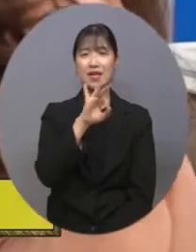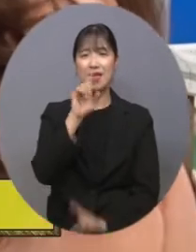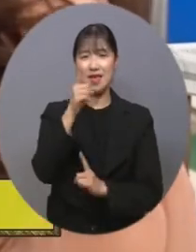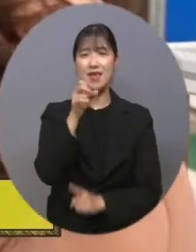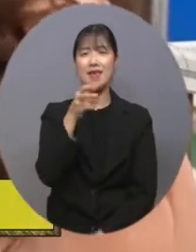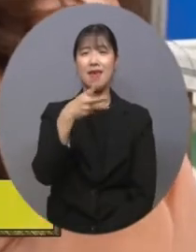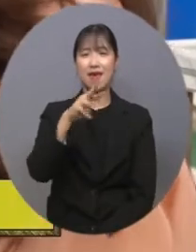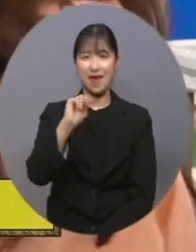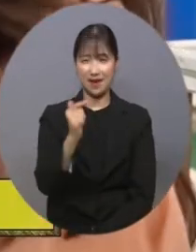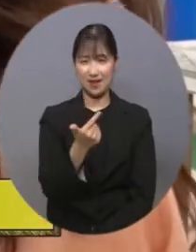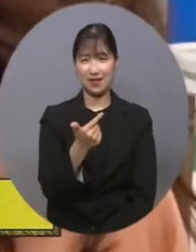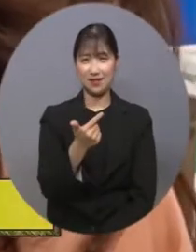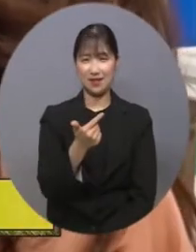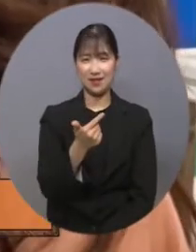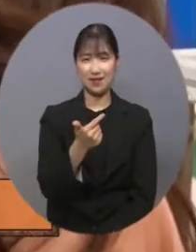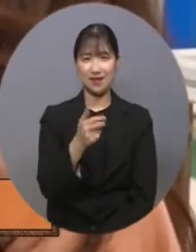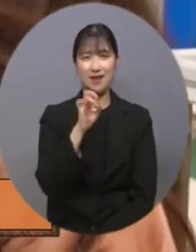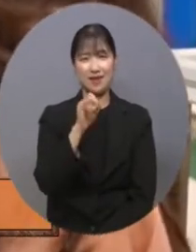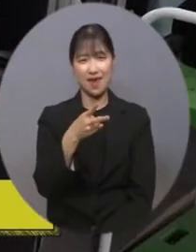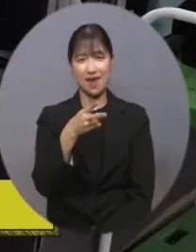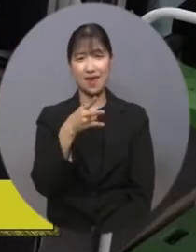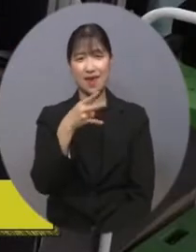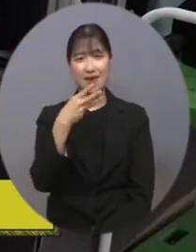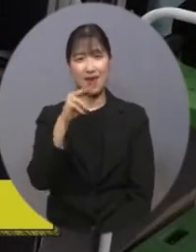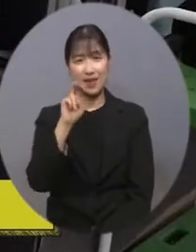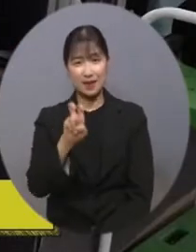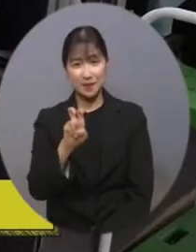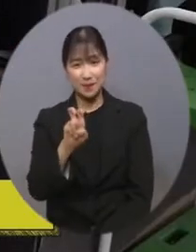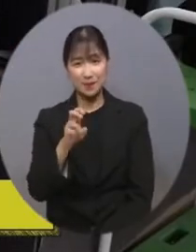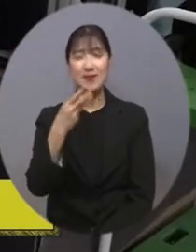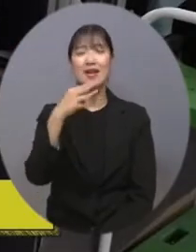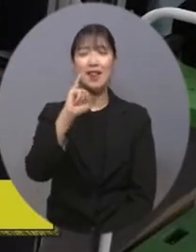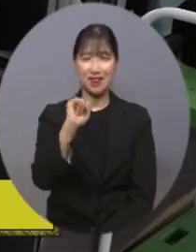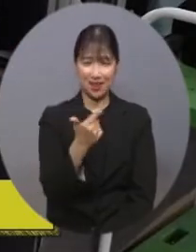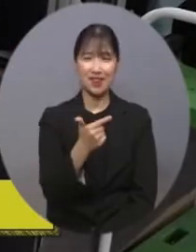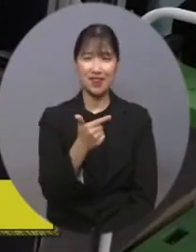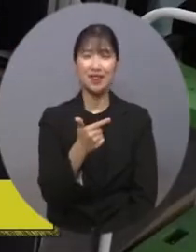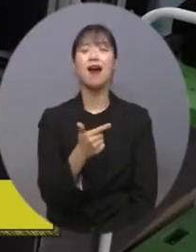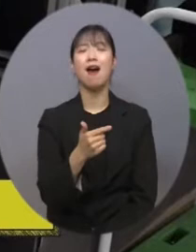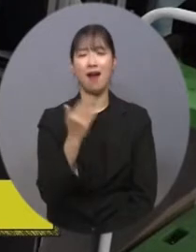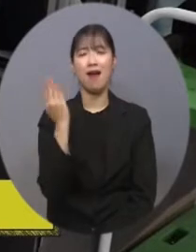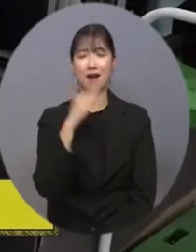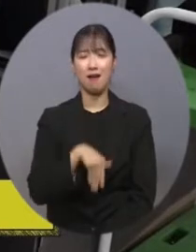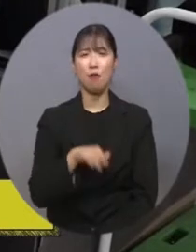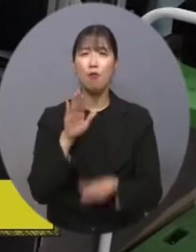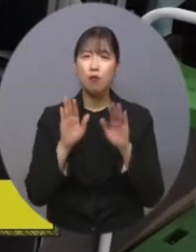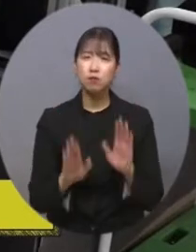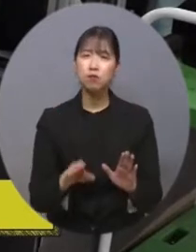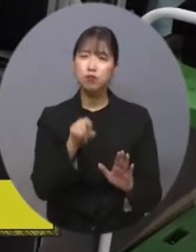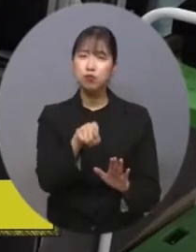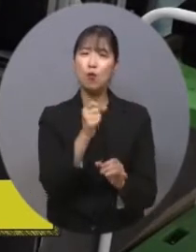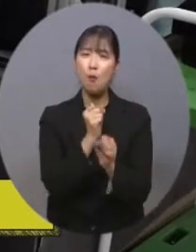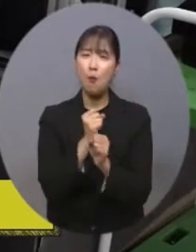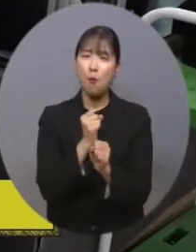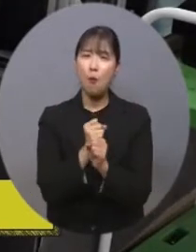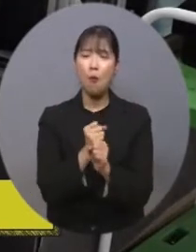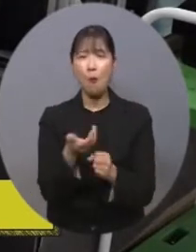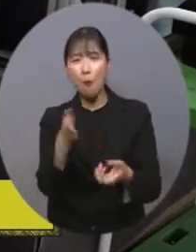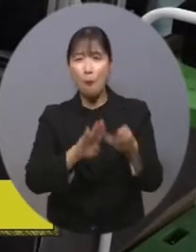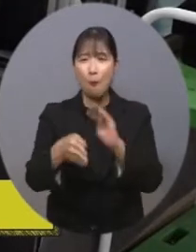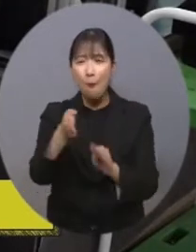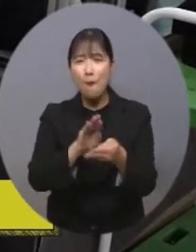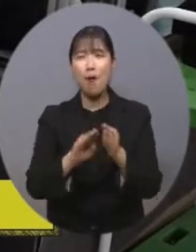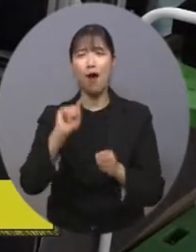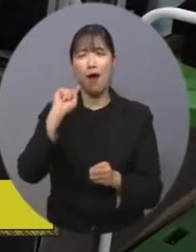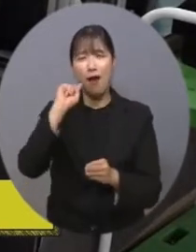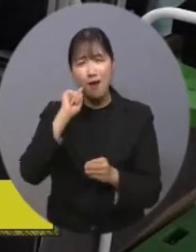이예린이고요. 이예림. 린이요. 린 맞으세요? 네. 이예린님. 네. 지금 열심히 뭔가를 되게 예쁘게 포장을